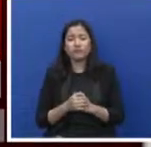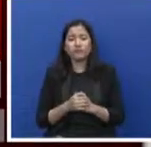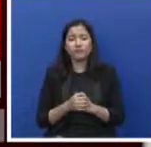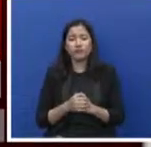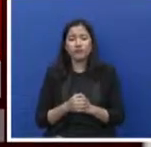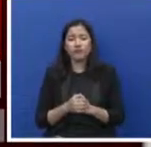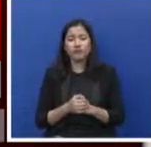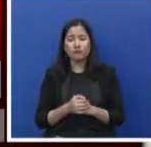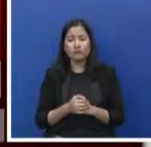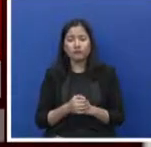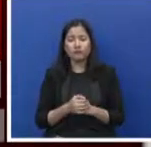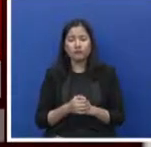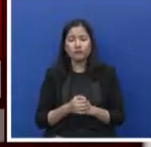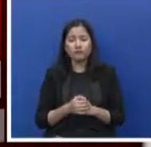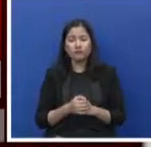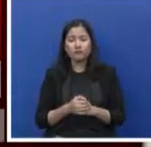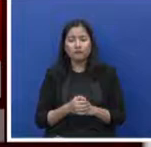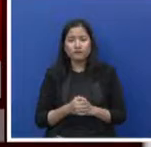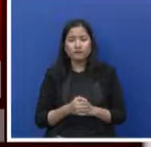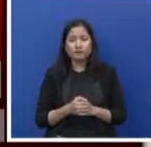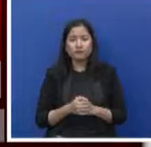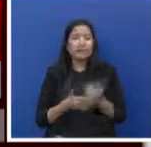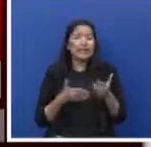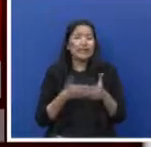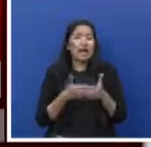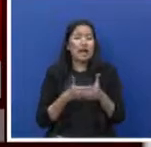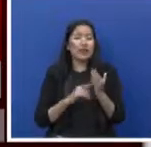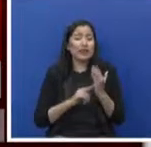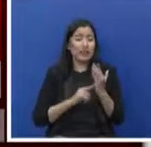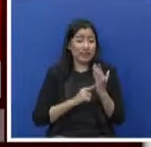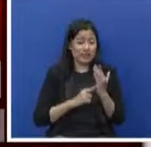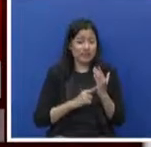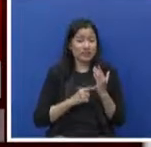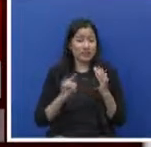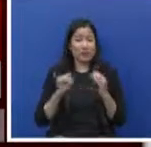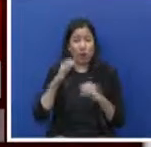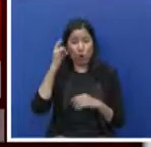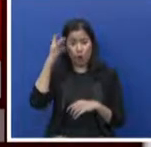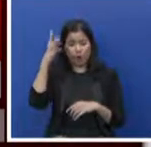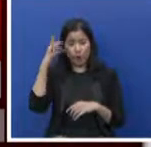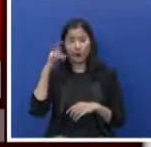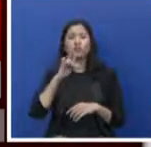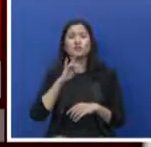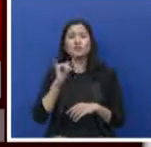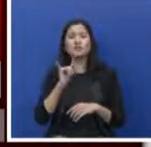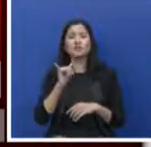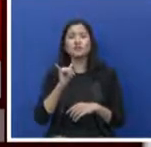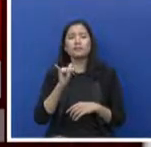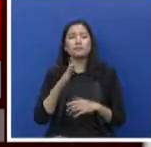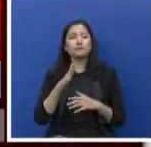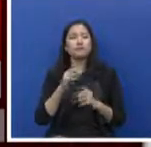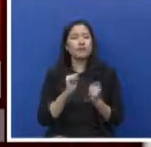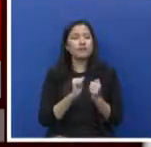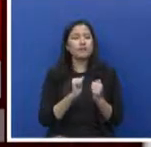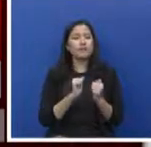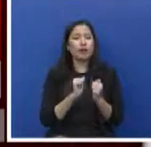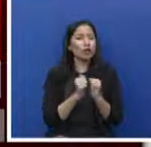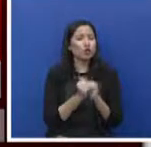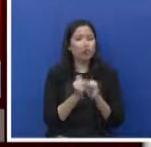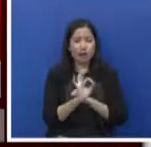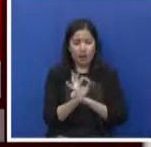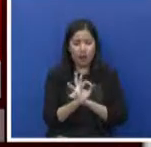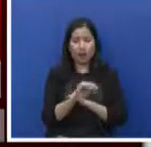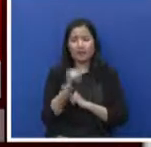Jadi kalau kendala teknis saya rasa sama Gojek kita nggak ada yang spesifik, malah kita bersama-sama dengan